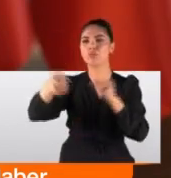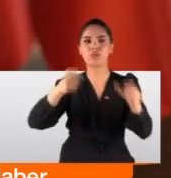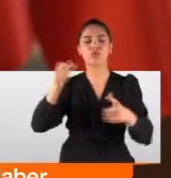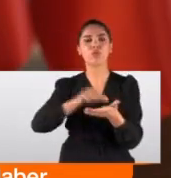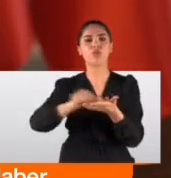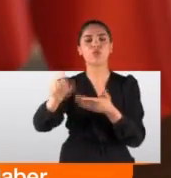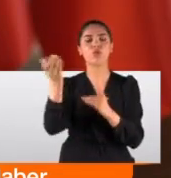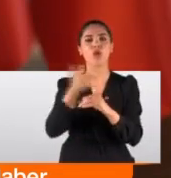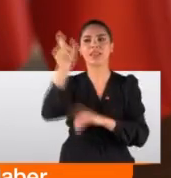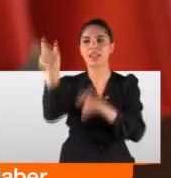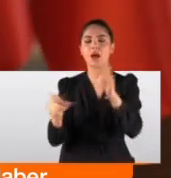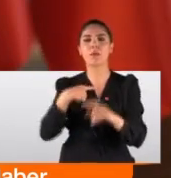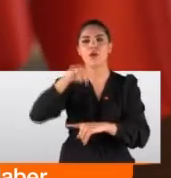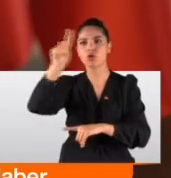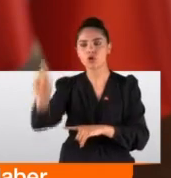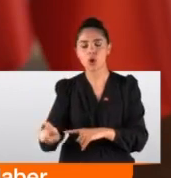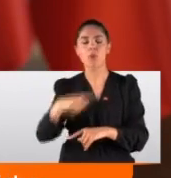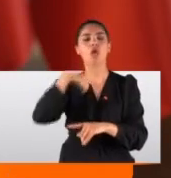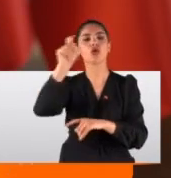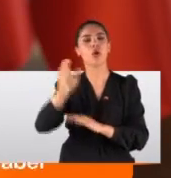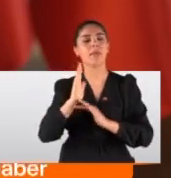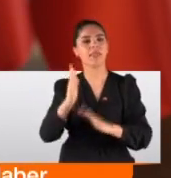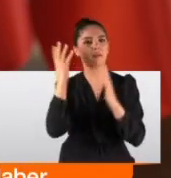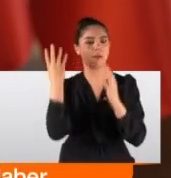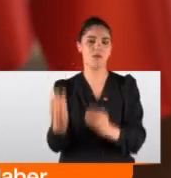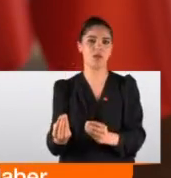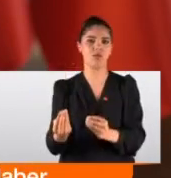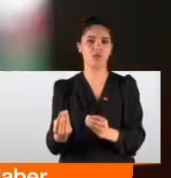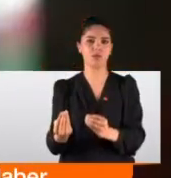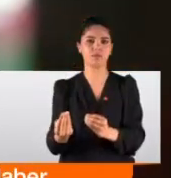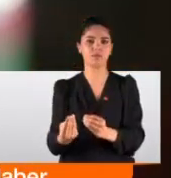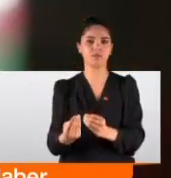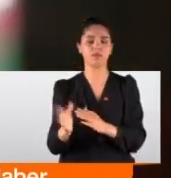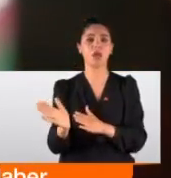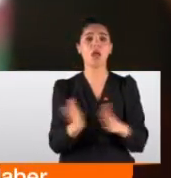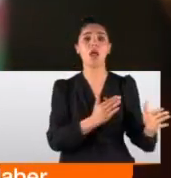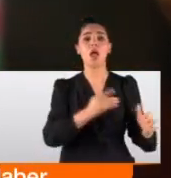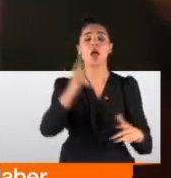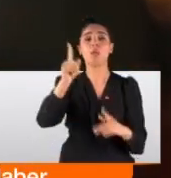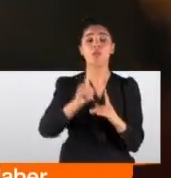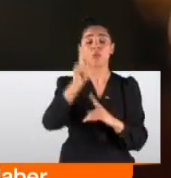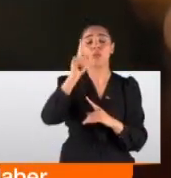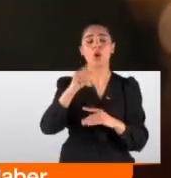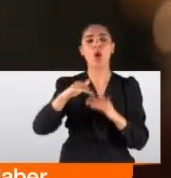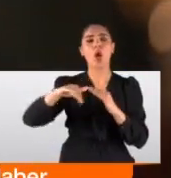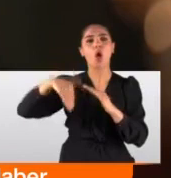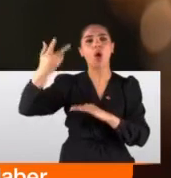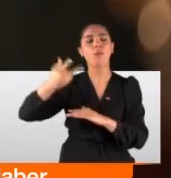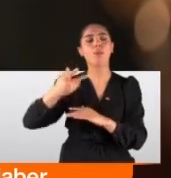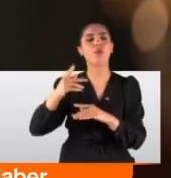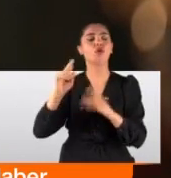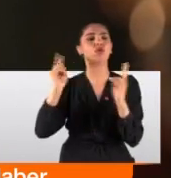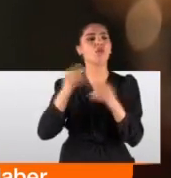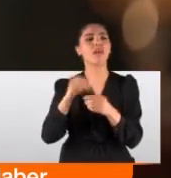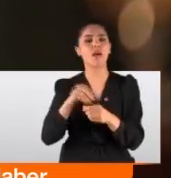tüm hainlerden sorduk, sormaya devam edeceğiz. Öteki dünyada da bu iblis